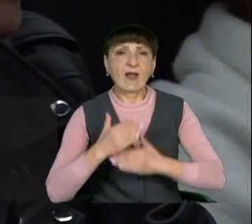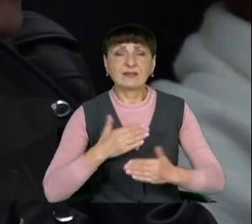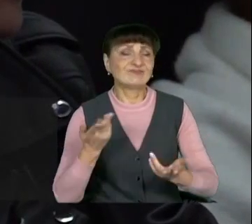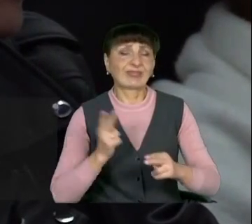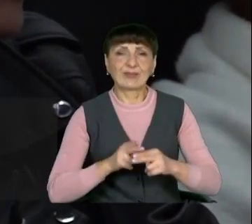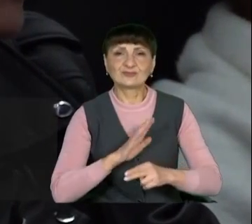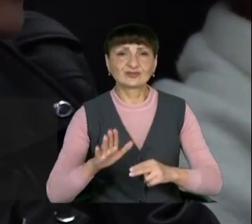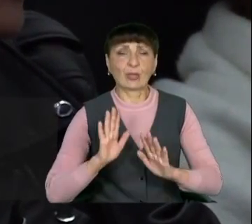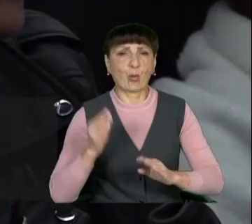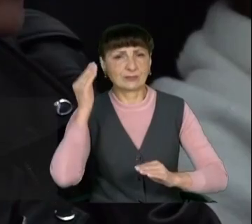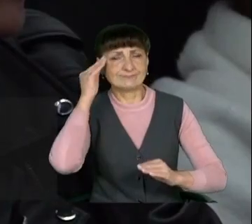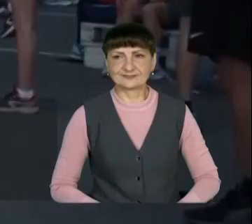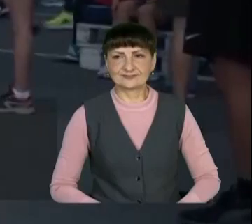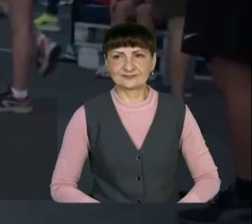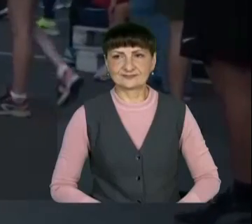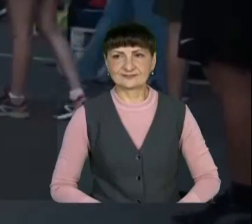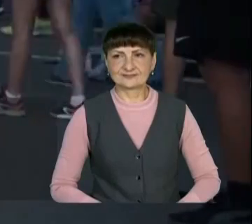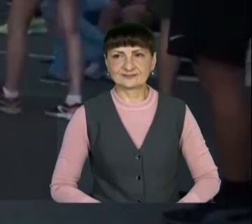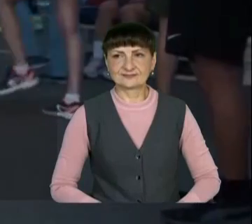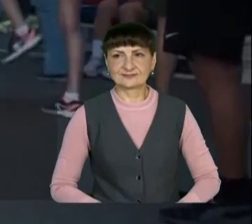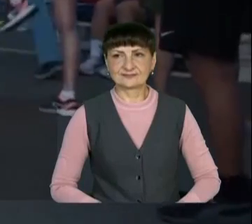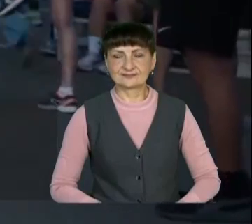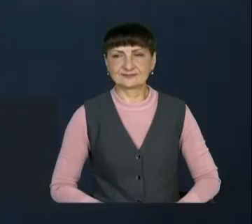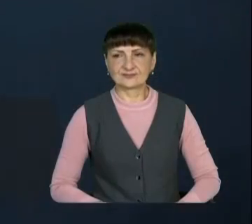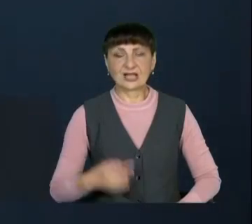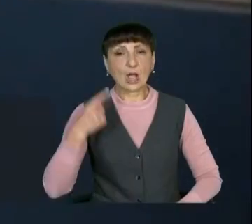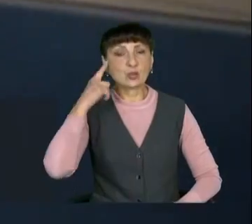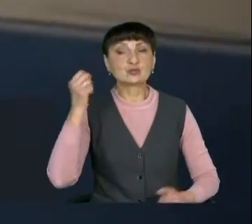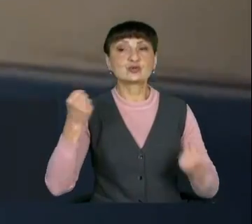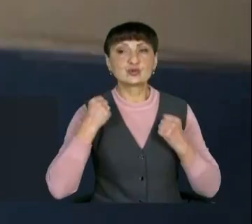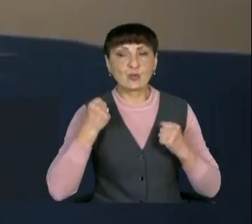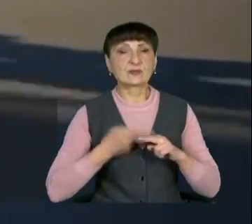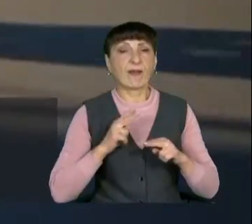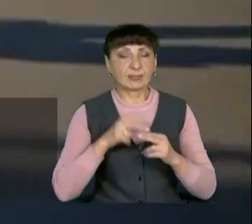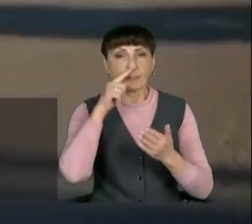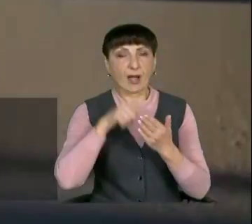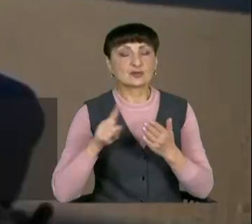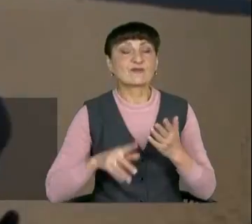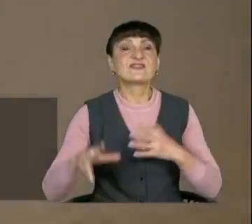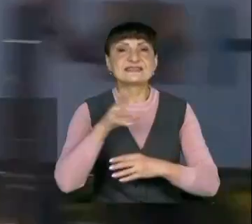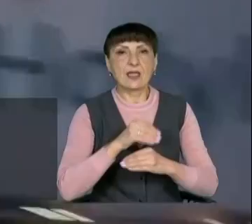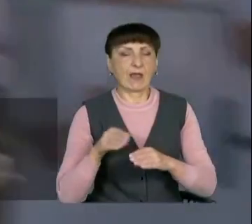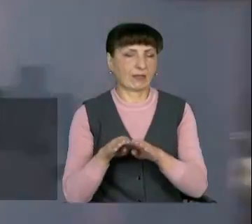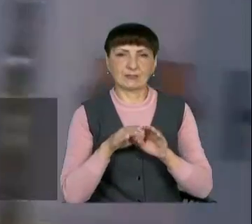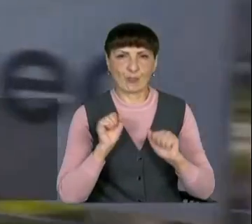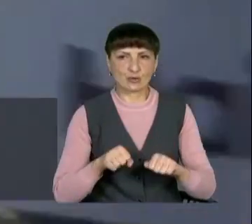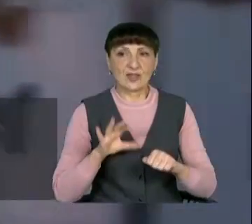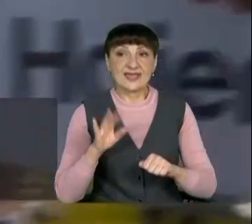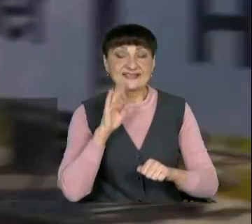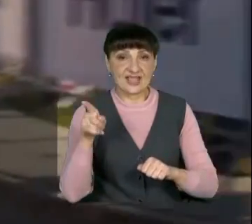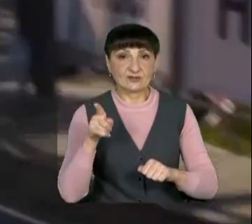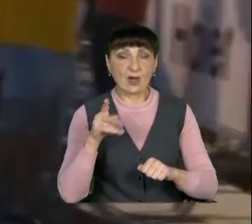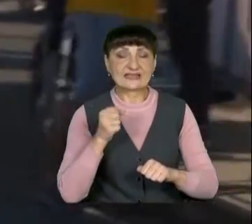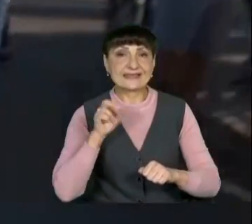всего лишь предрассудки ю спор самая тока еди и асида